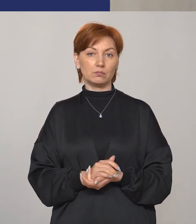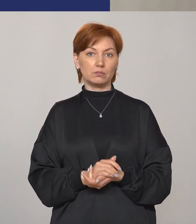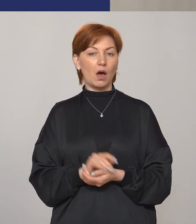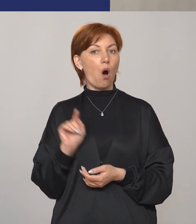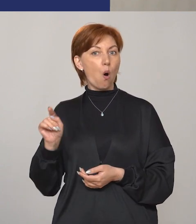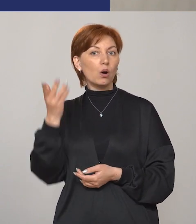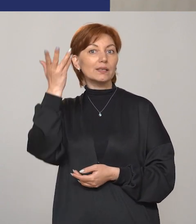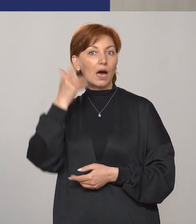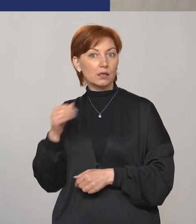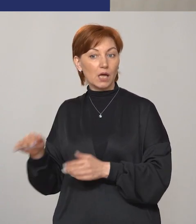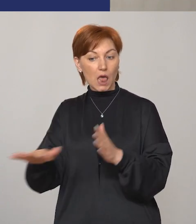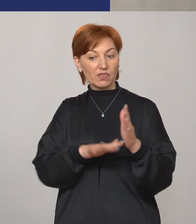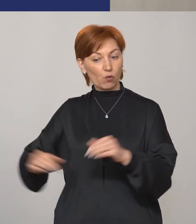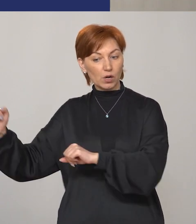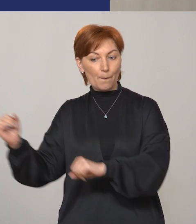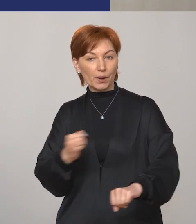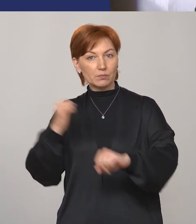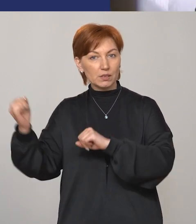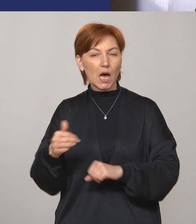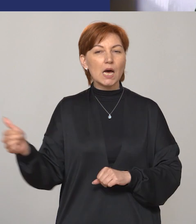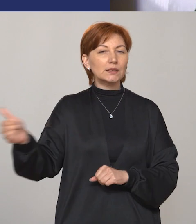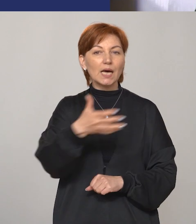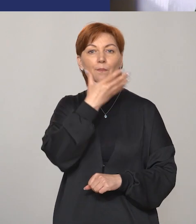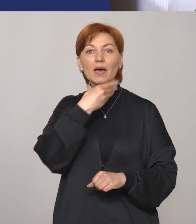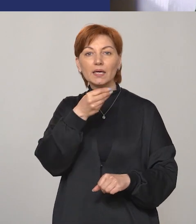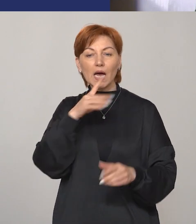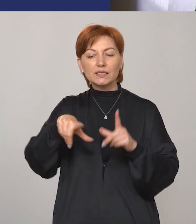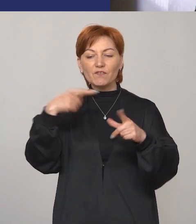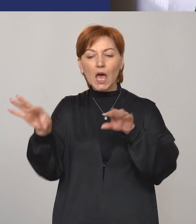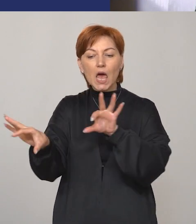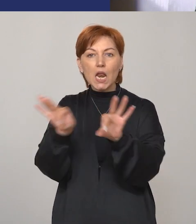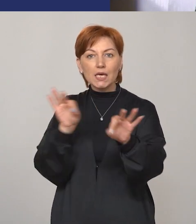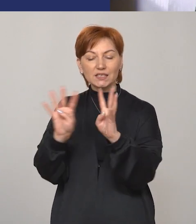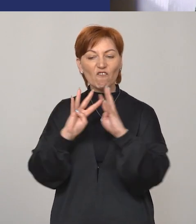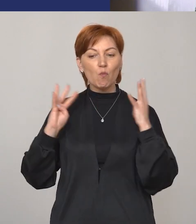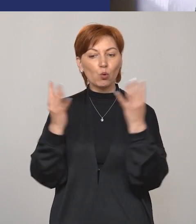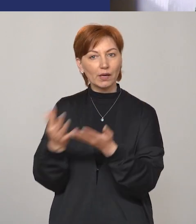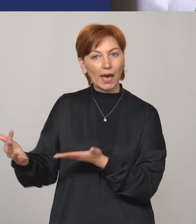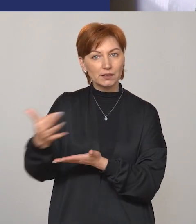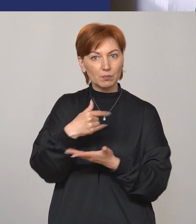Он когда двор подметал, самые красивые листья в букет собирал и мне приносил.